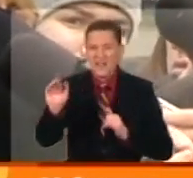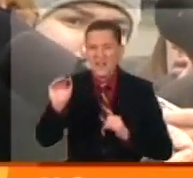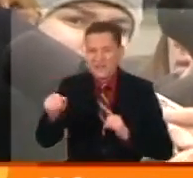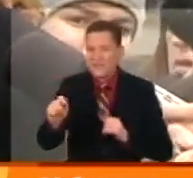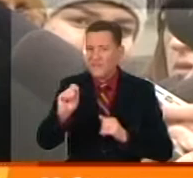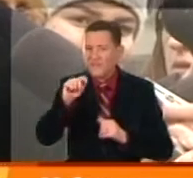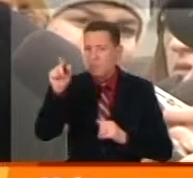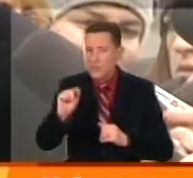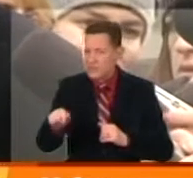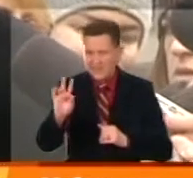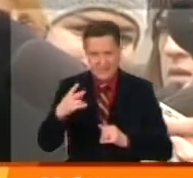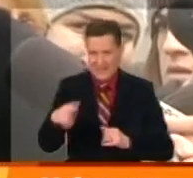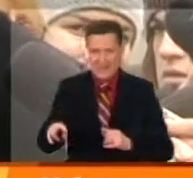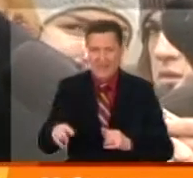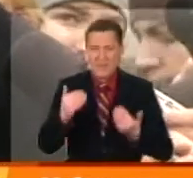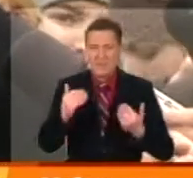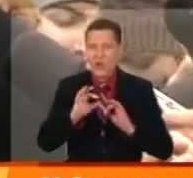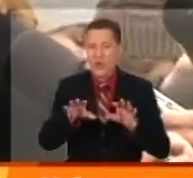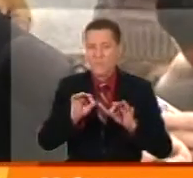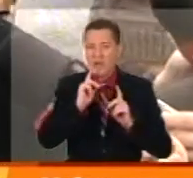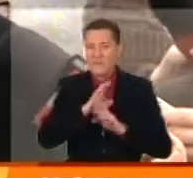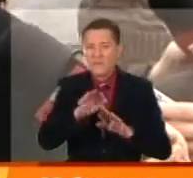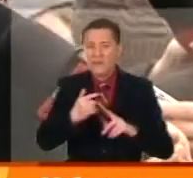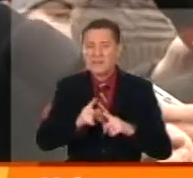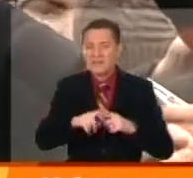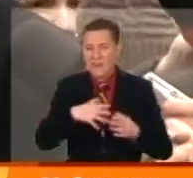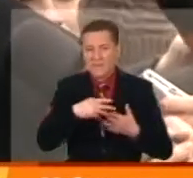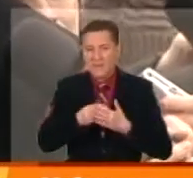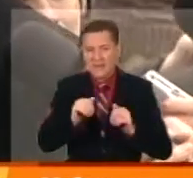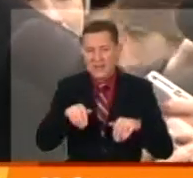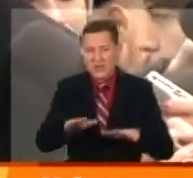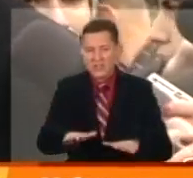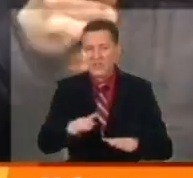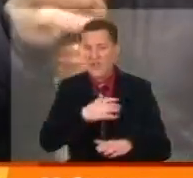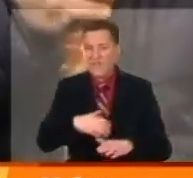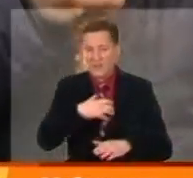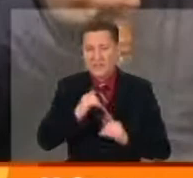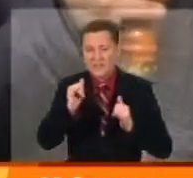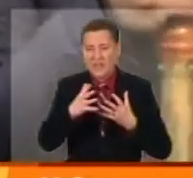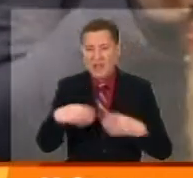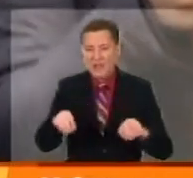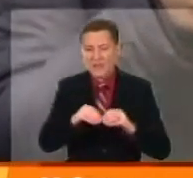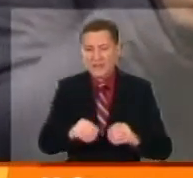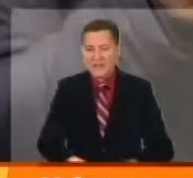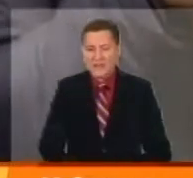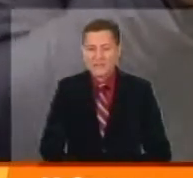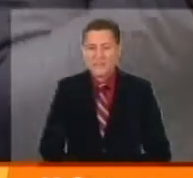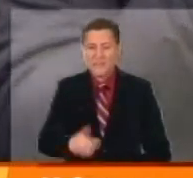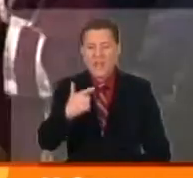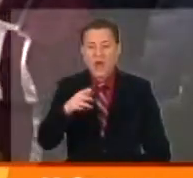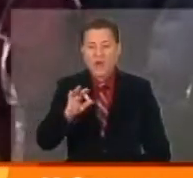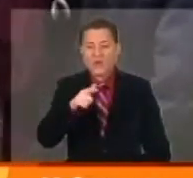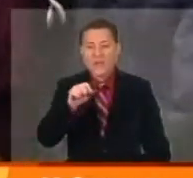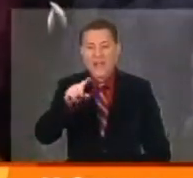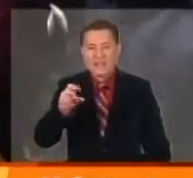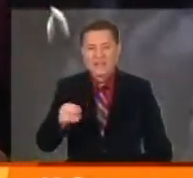з цими питаннями, тому що сьогодні коментарів не буде. Це все приватні рішення, вони важливі для родини. Тіло Гонгадзе довгий час